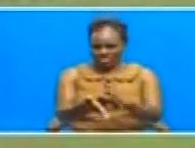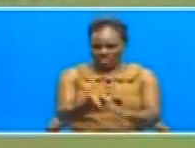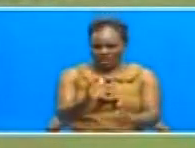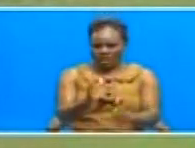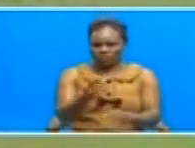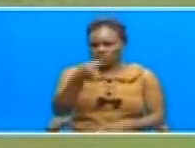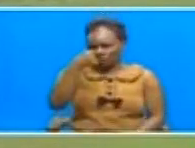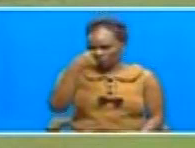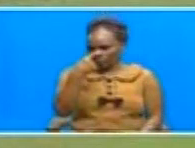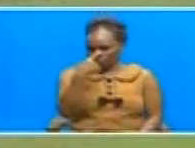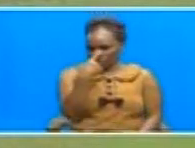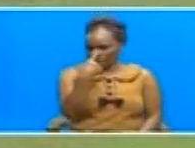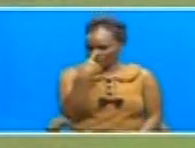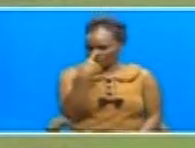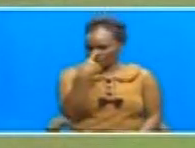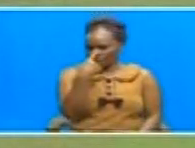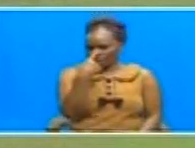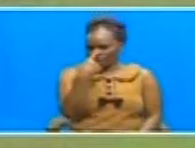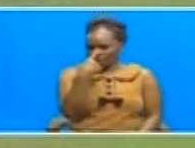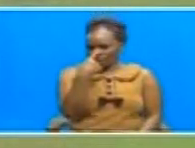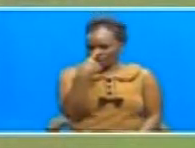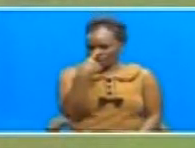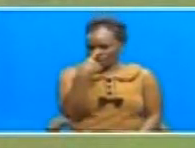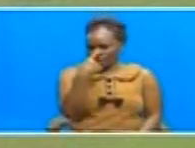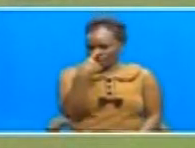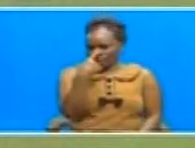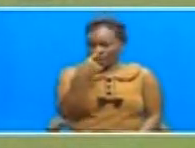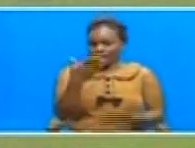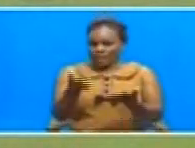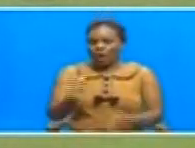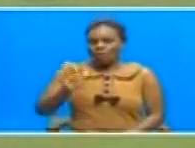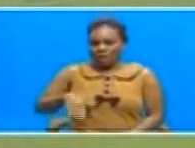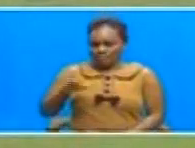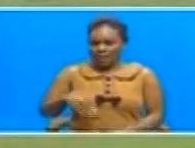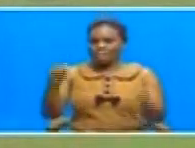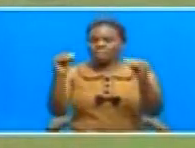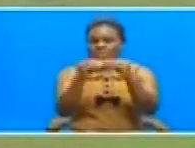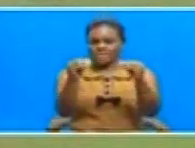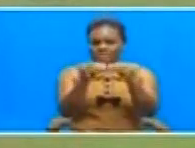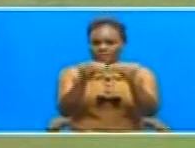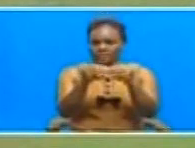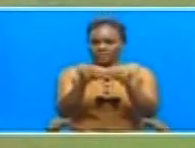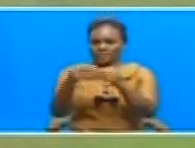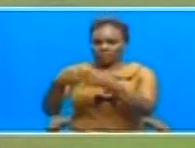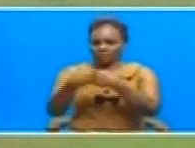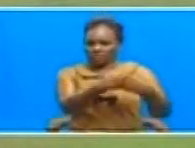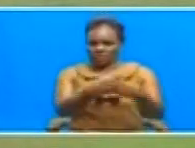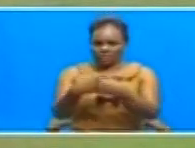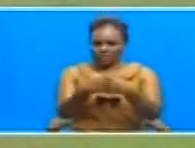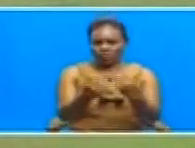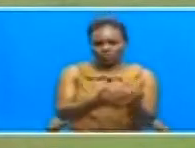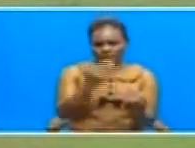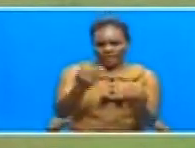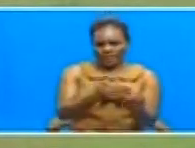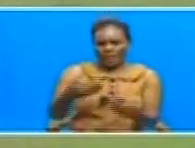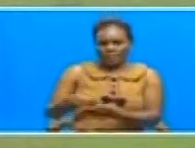bila ya kuwa na pua ambayo isiyopita pumzi, na sasa mamake anakumbana na mawimbi ya majonzi kumlea mtoto